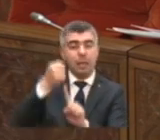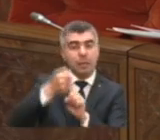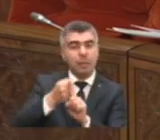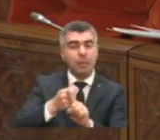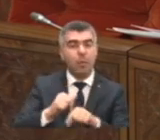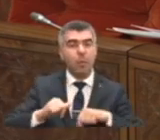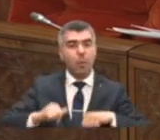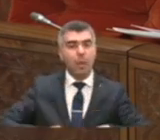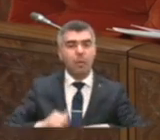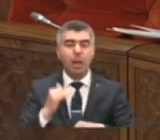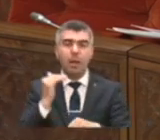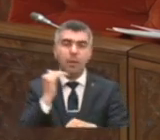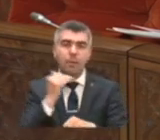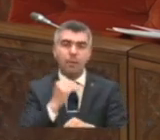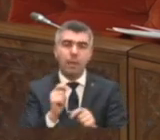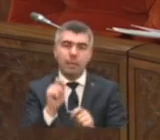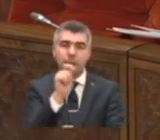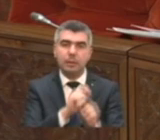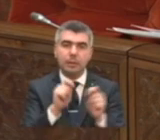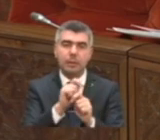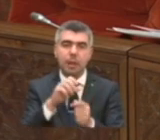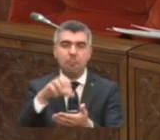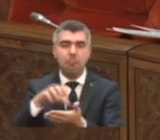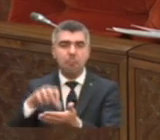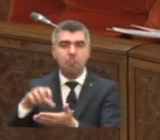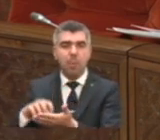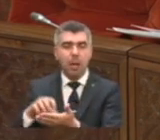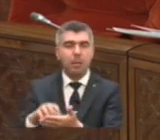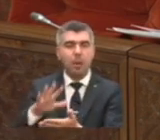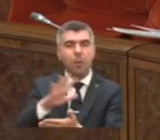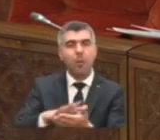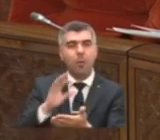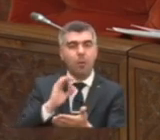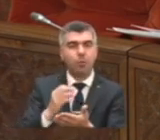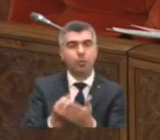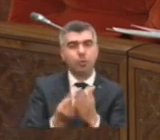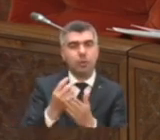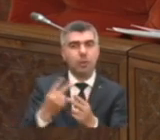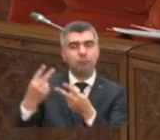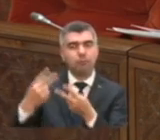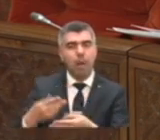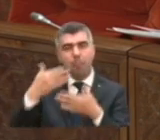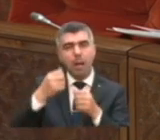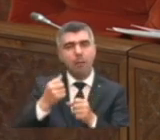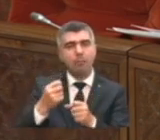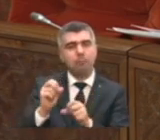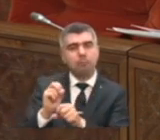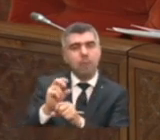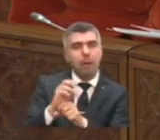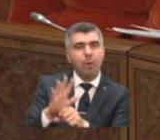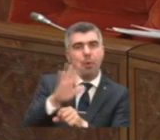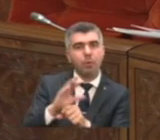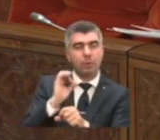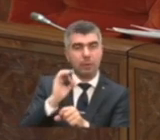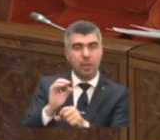تسريع وتيرة إنجاز هذه المناطق اللوجستيكية، إضافة إلى ملائمة الاستراتيجية الوطنية مع المستجدات